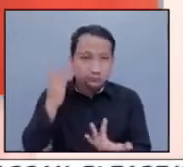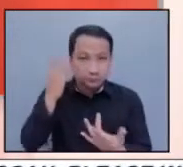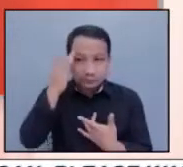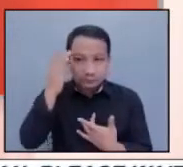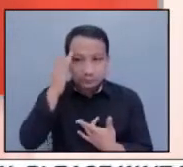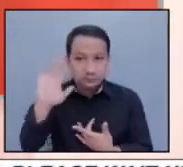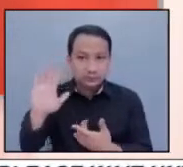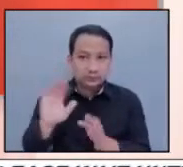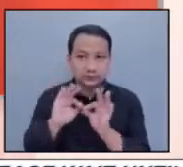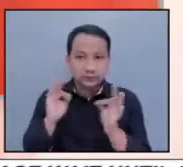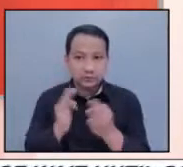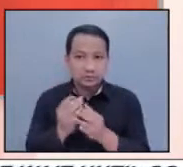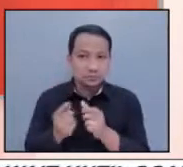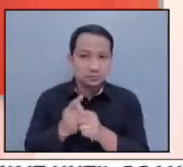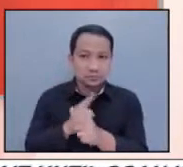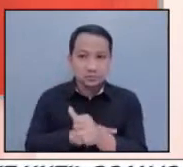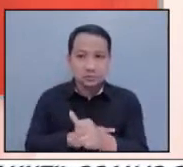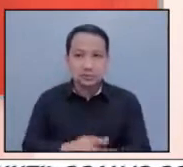family?